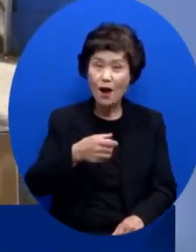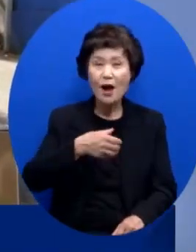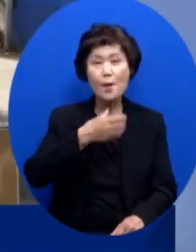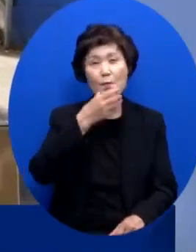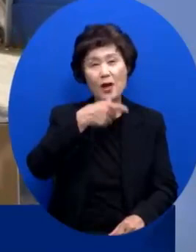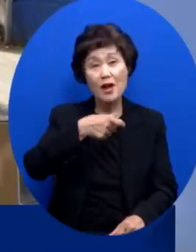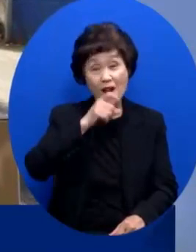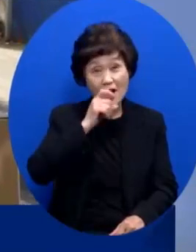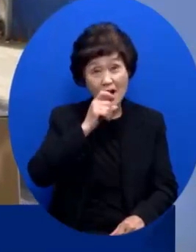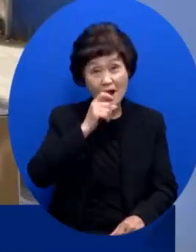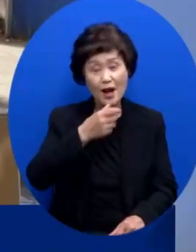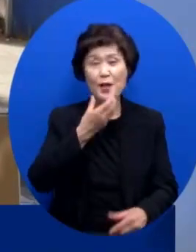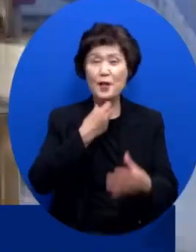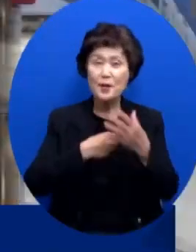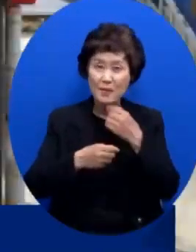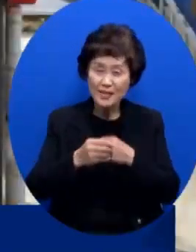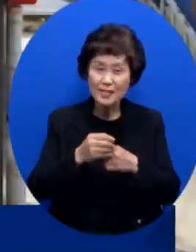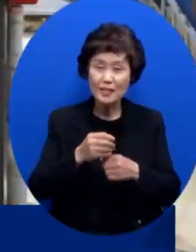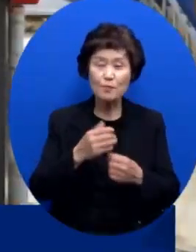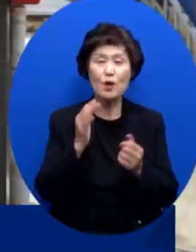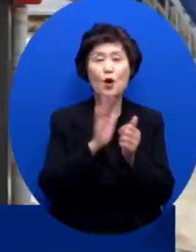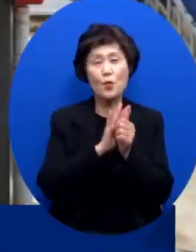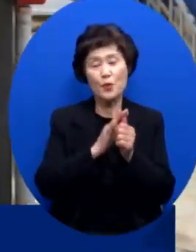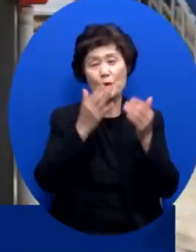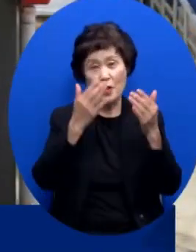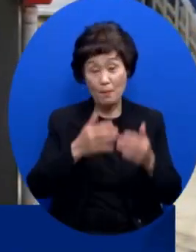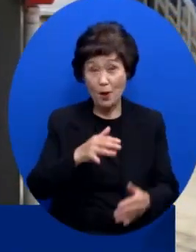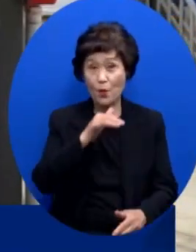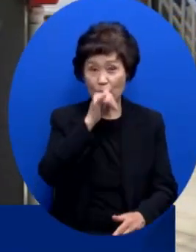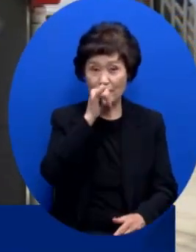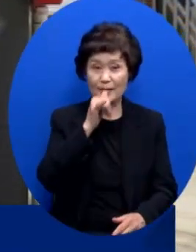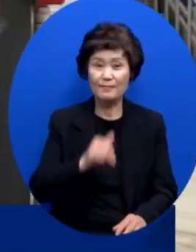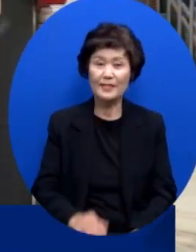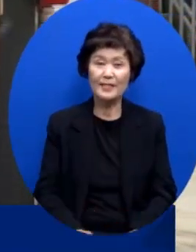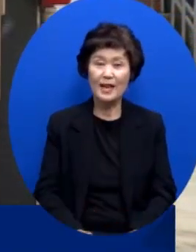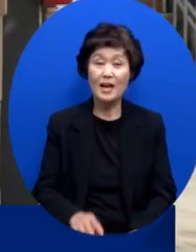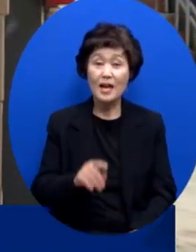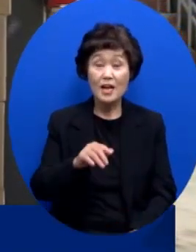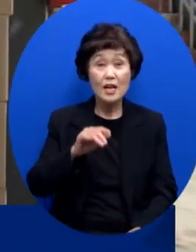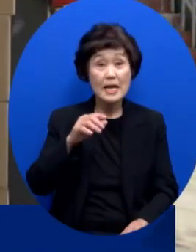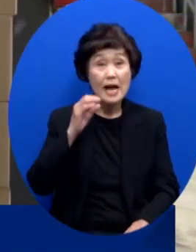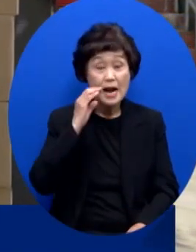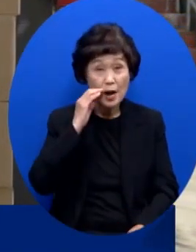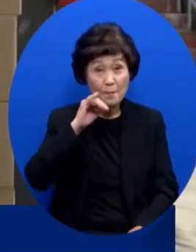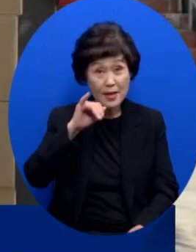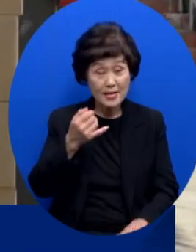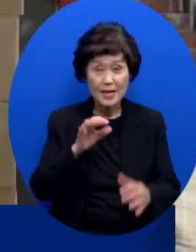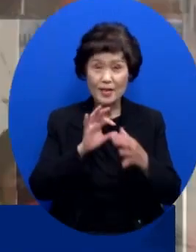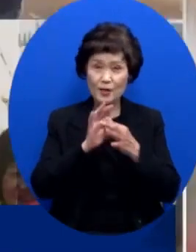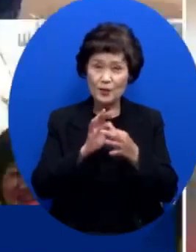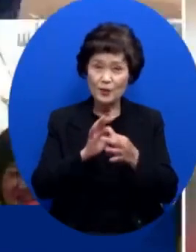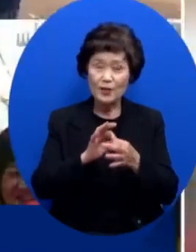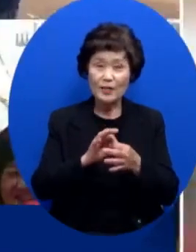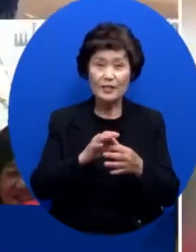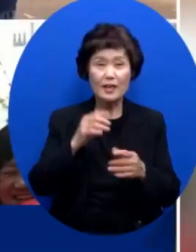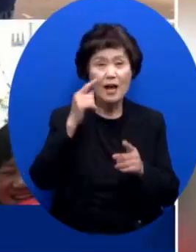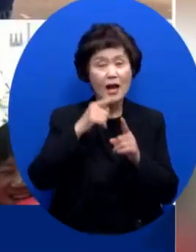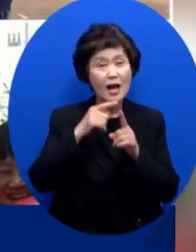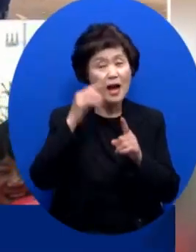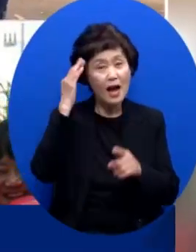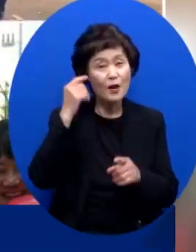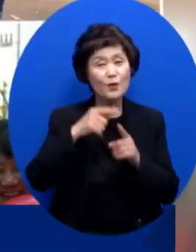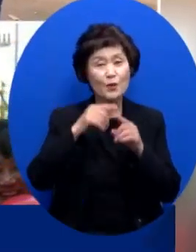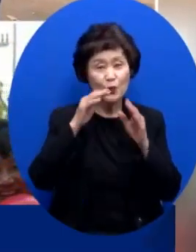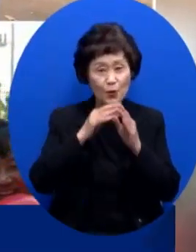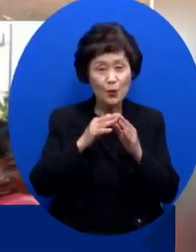같아요. 여러 가지 선교적 교회 운동이 있는데 이 작은 해답이 우리 카페 제의를 통해서 조금이나마 한국 교회에 좀 공급이 되면 어떨까